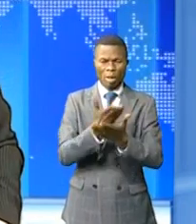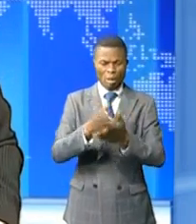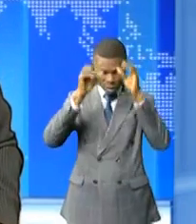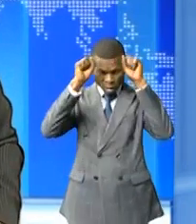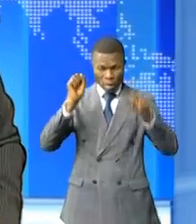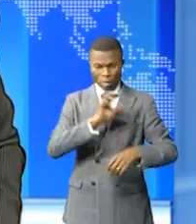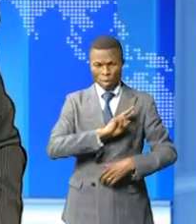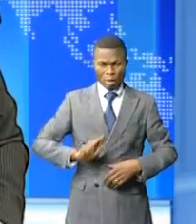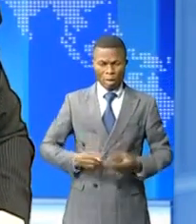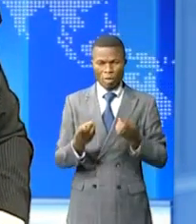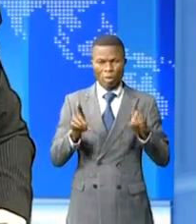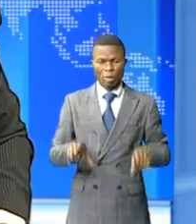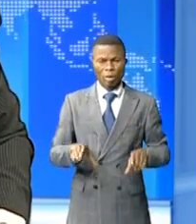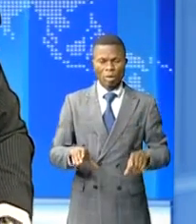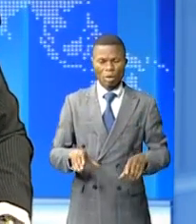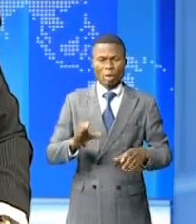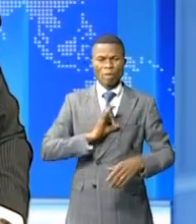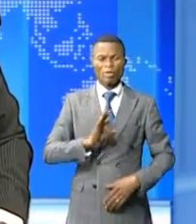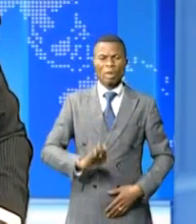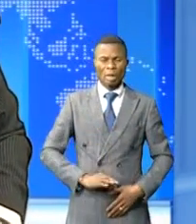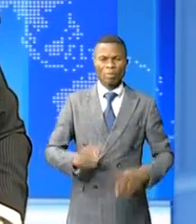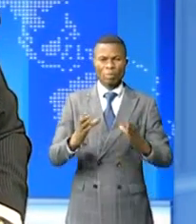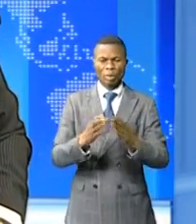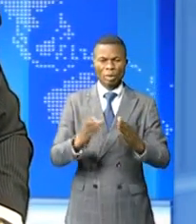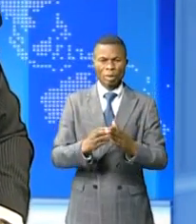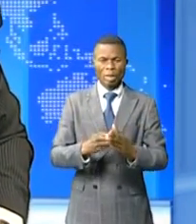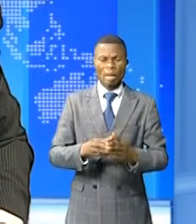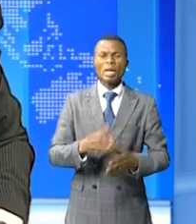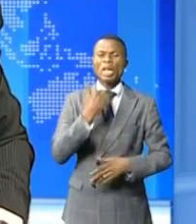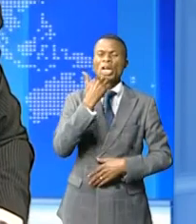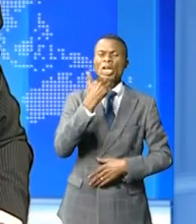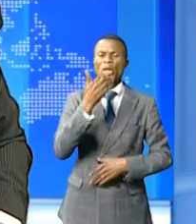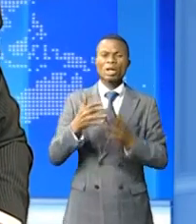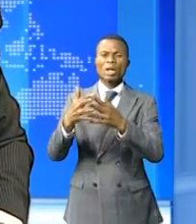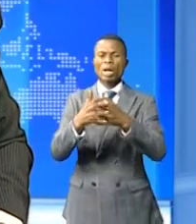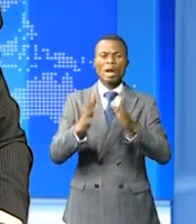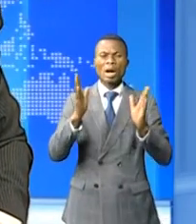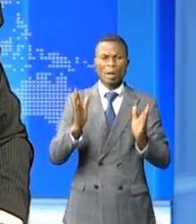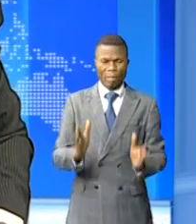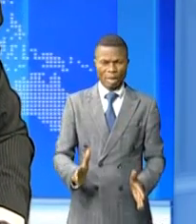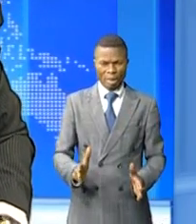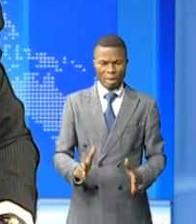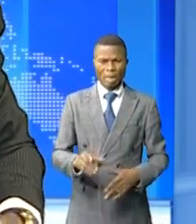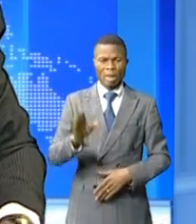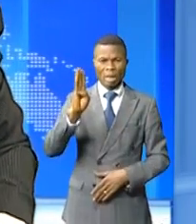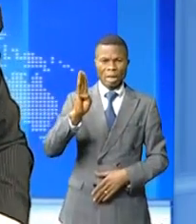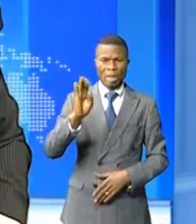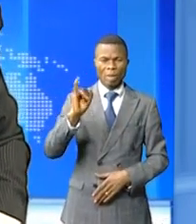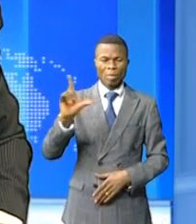président de la République, Félix-Antoine Tshisekedi Tshilombo, et les milliardaires américains Bill Gates. C'était